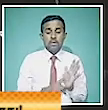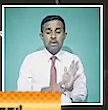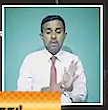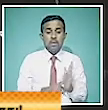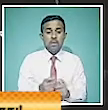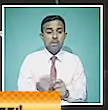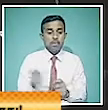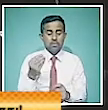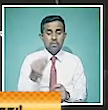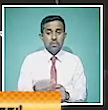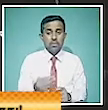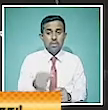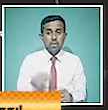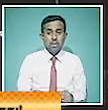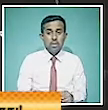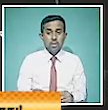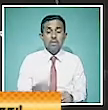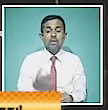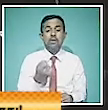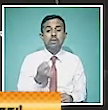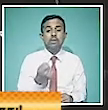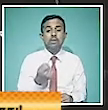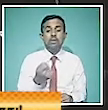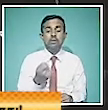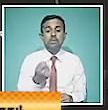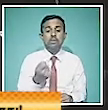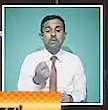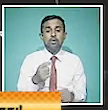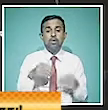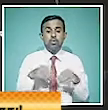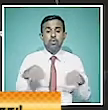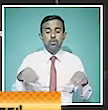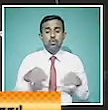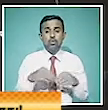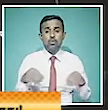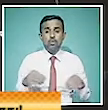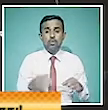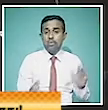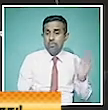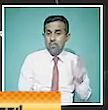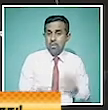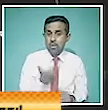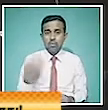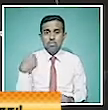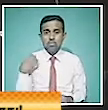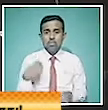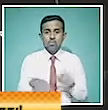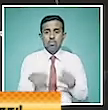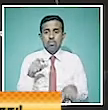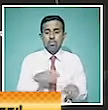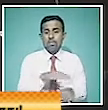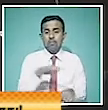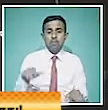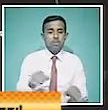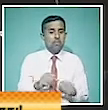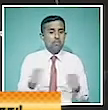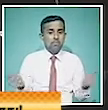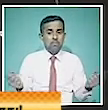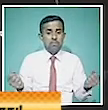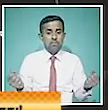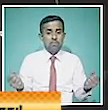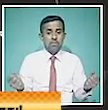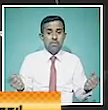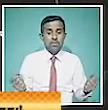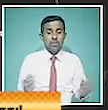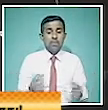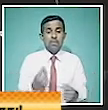இன்று வட்டமடுவிலே அவர்கள் விவசாயத்திற்கு செல்லுகின்ற பொழுது இது முஸ்லீம்களுடைய இடம் அல்ல என்று இன்று எத்தனையோ பல்லாயிரக்கணக்கான